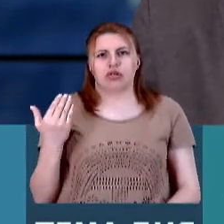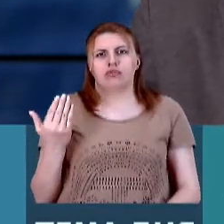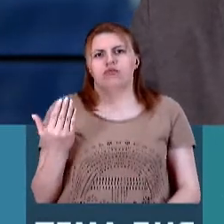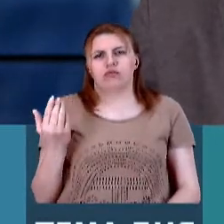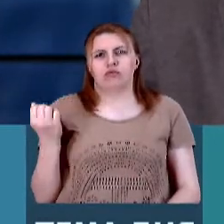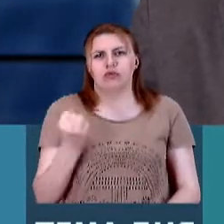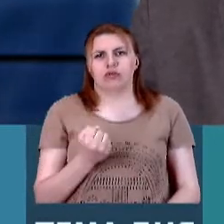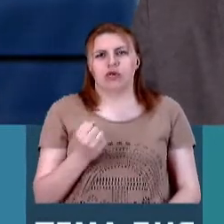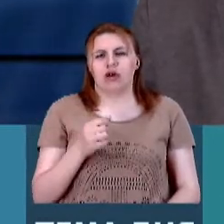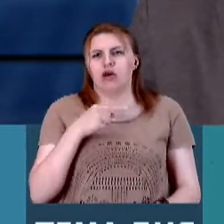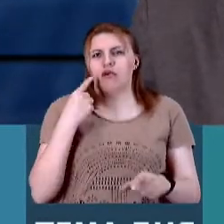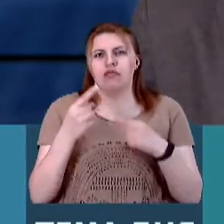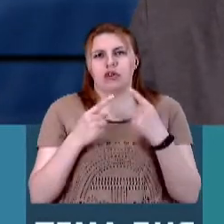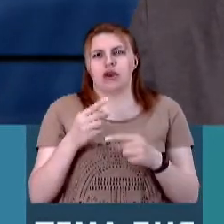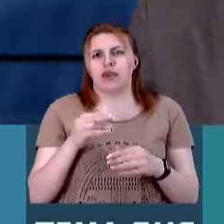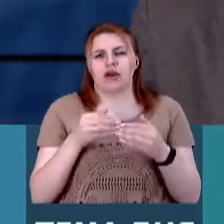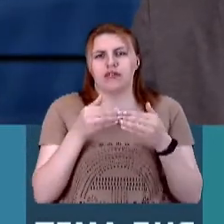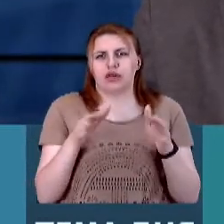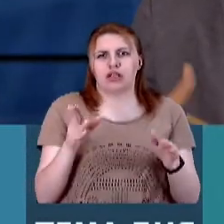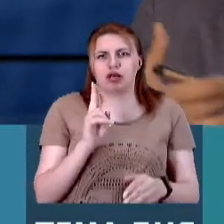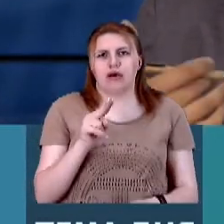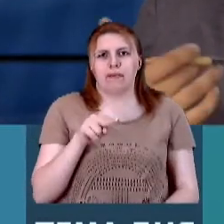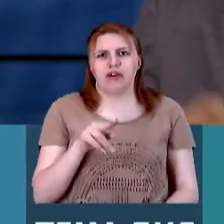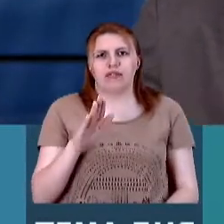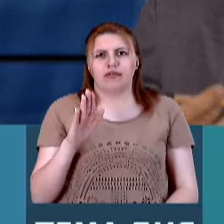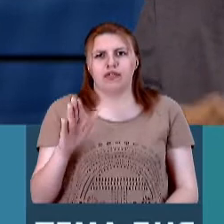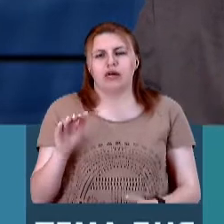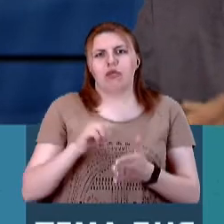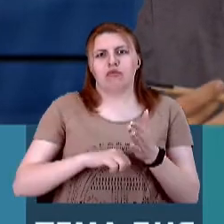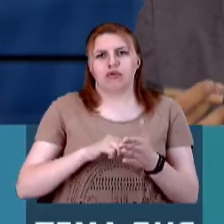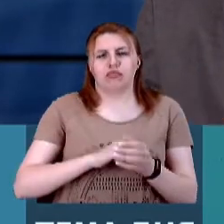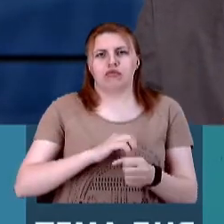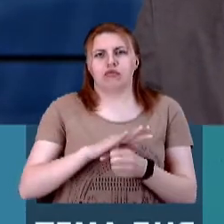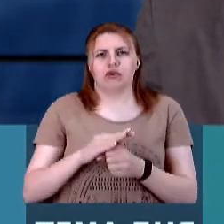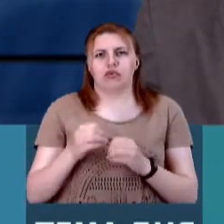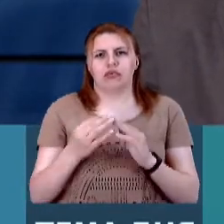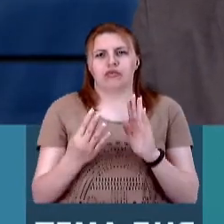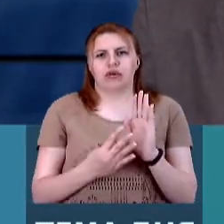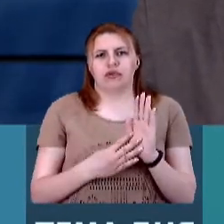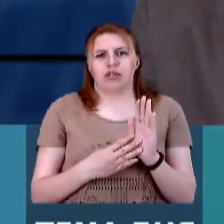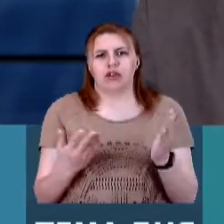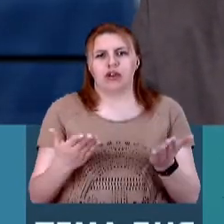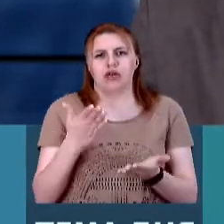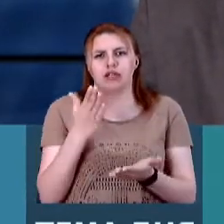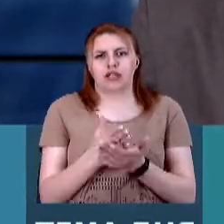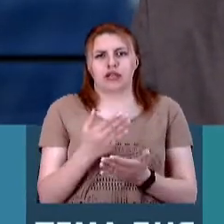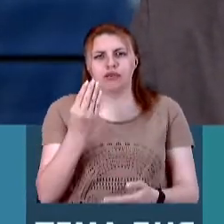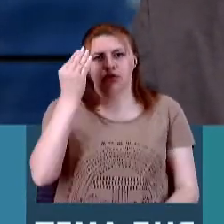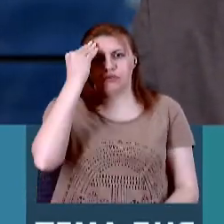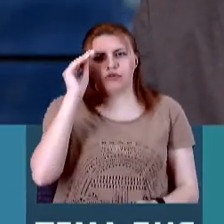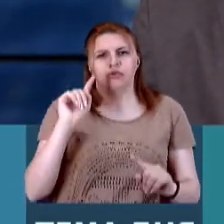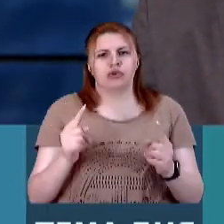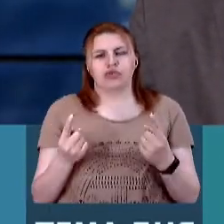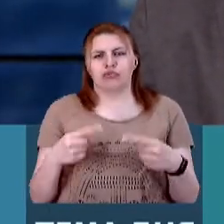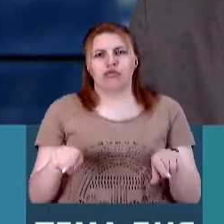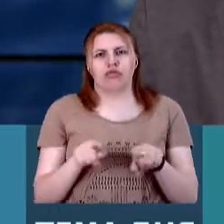про невідкриття КПВВ з їх боку саме через епідемію COVID-19, яка є. На ваш погляд, чому